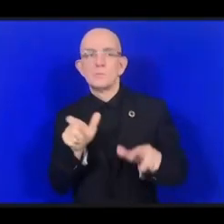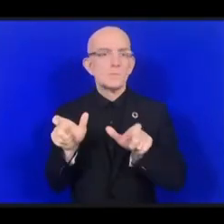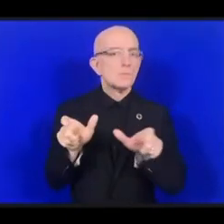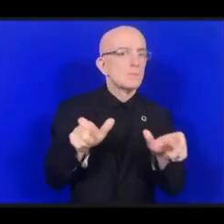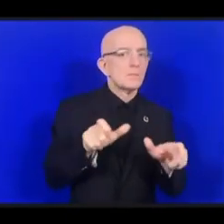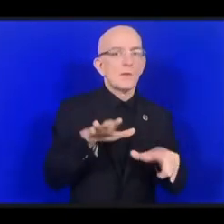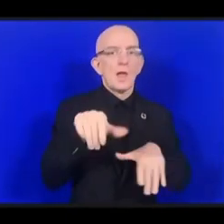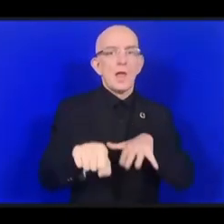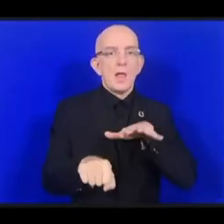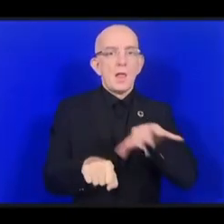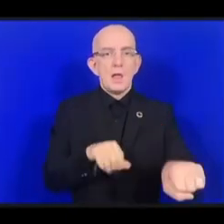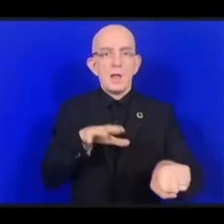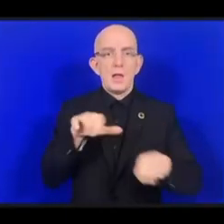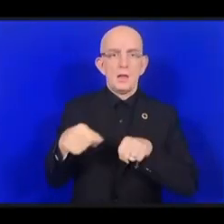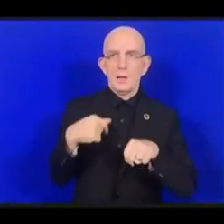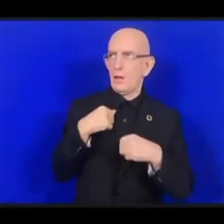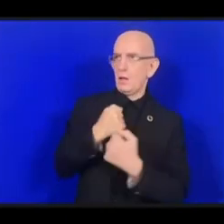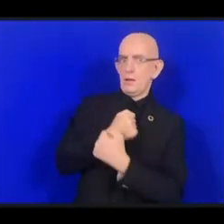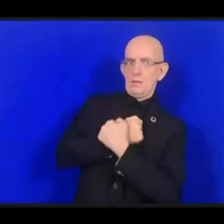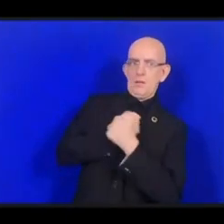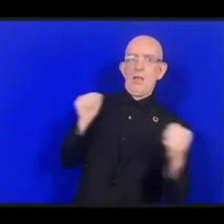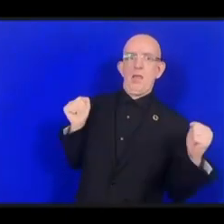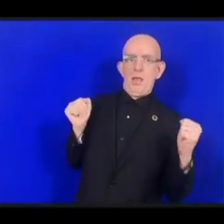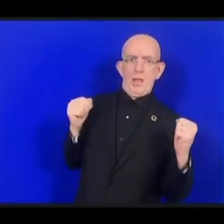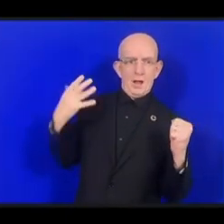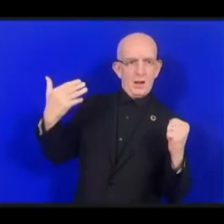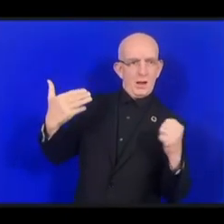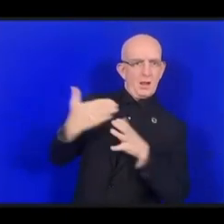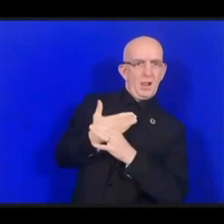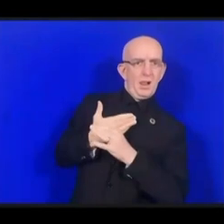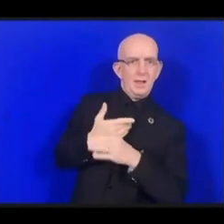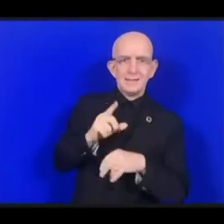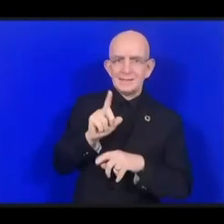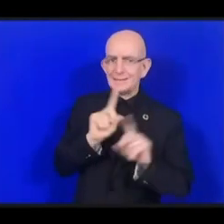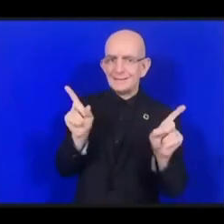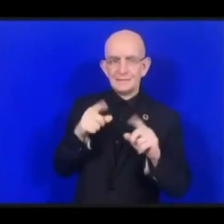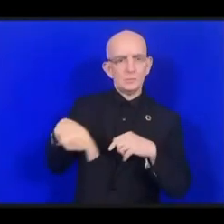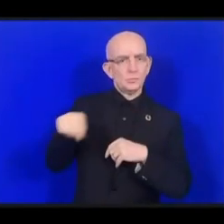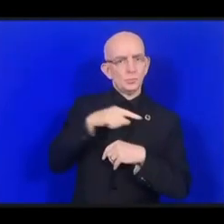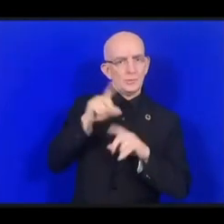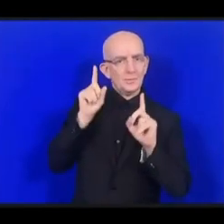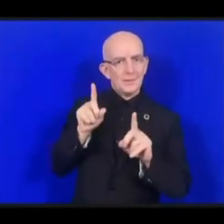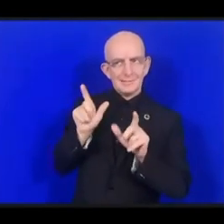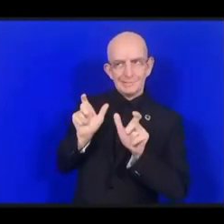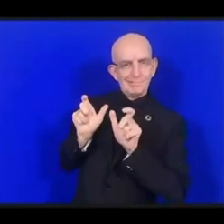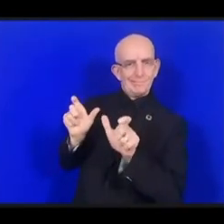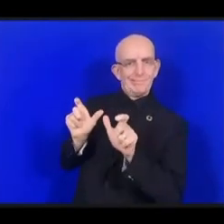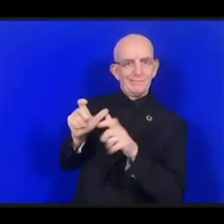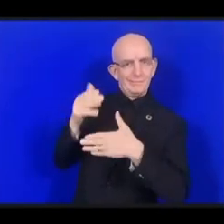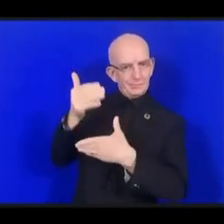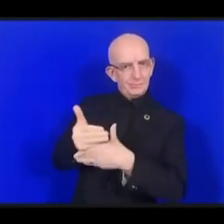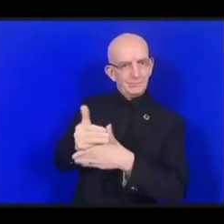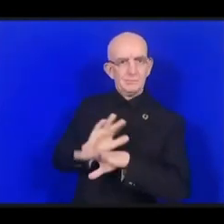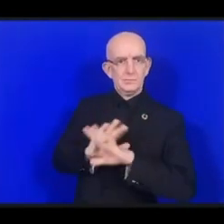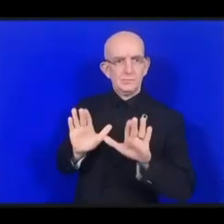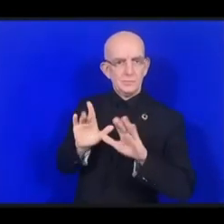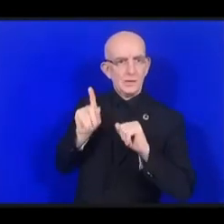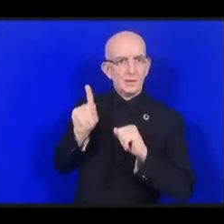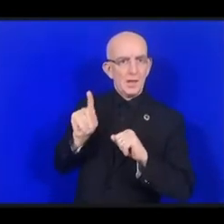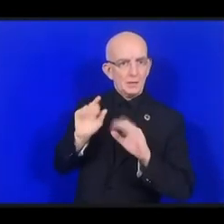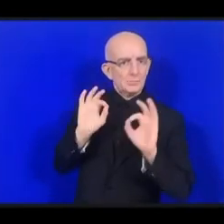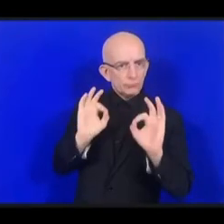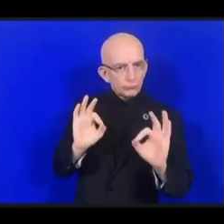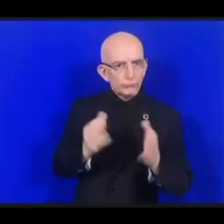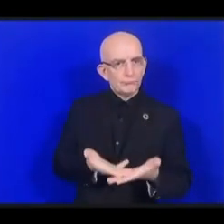観光が見られます我々は国民のために議会としての役割を果たすべき点が